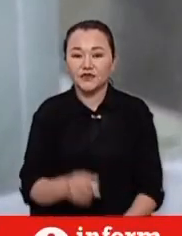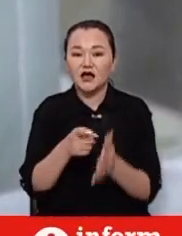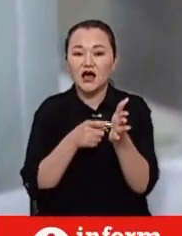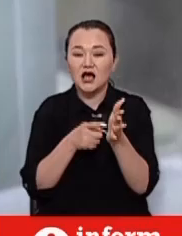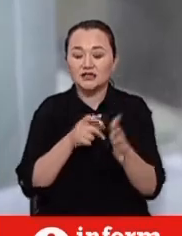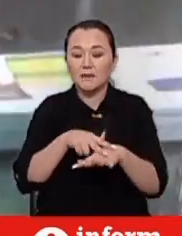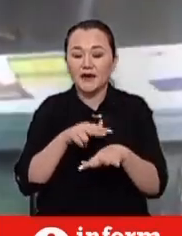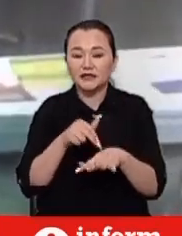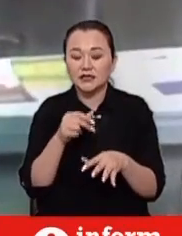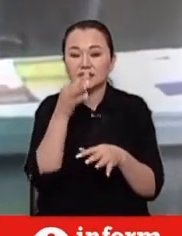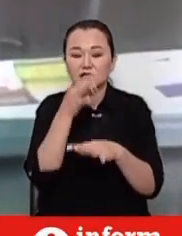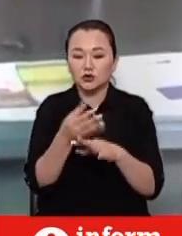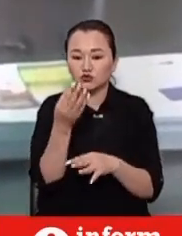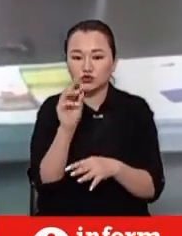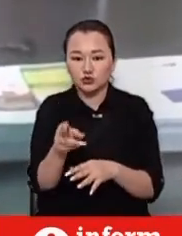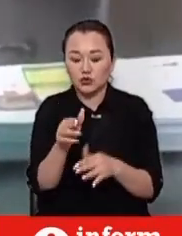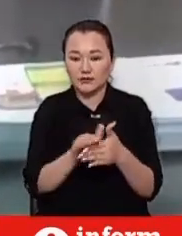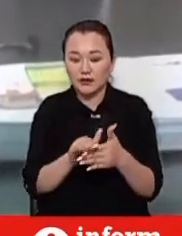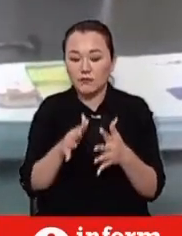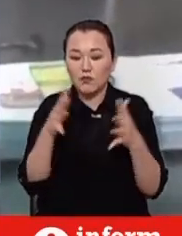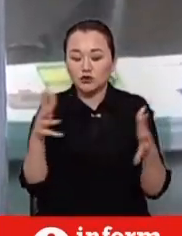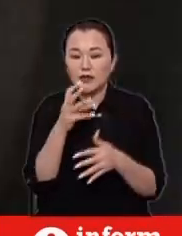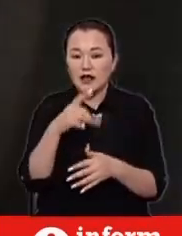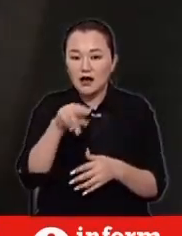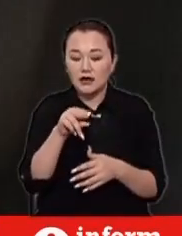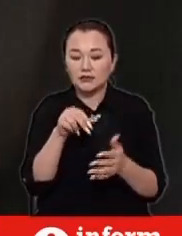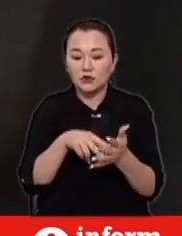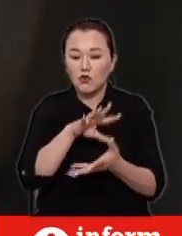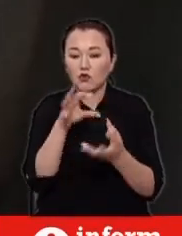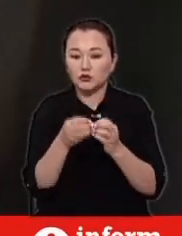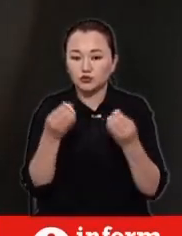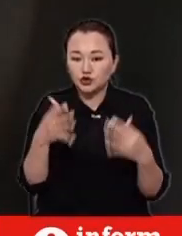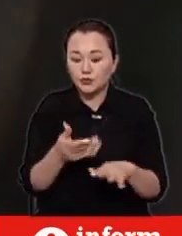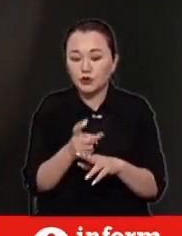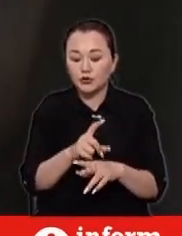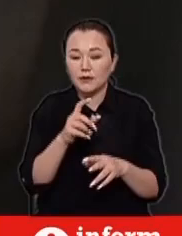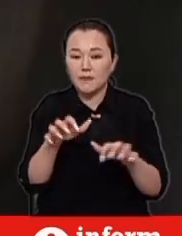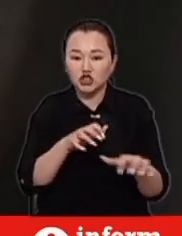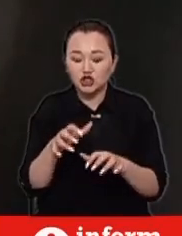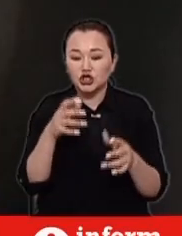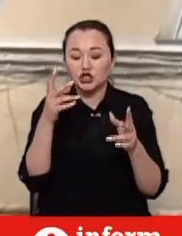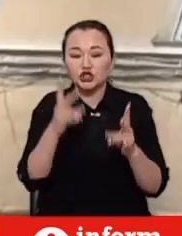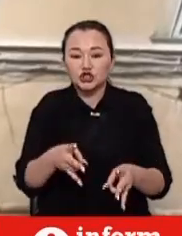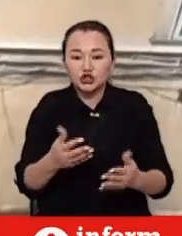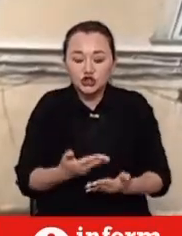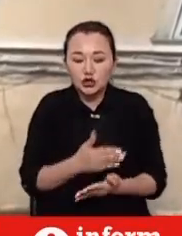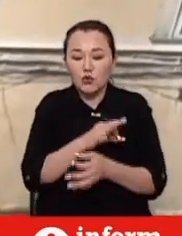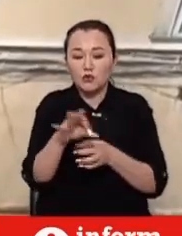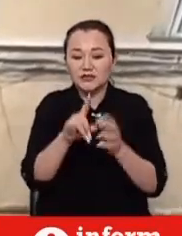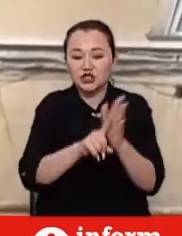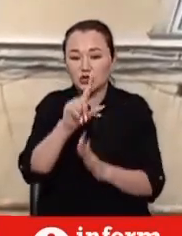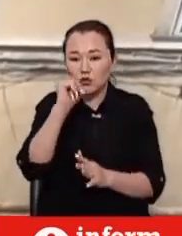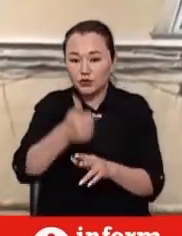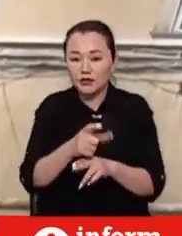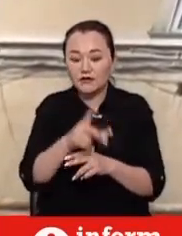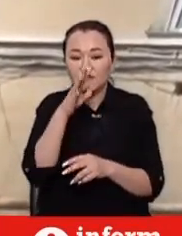Карагандинские полицейские озвучили шокирующие данные. Больше миллиарда тенге составил общий ущерб, который нанесли мошенники жителям области с начала года. За этот